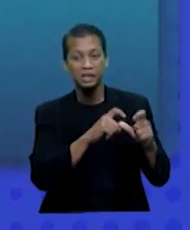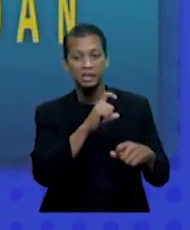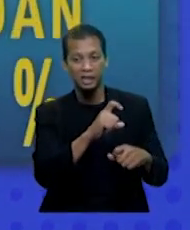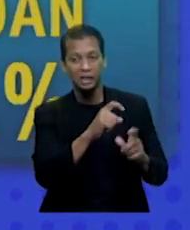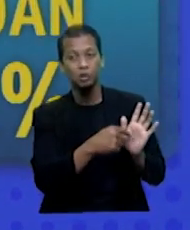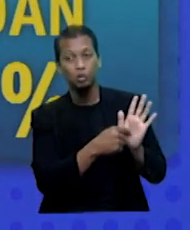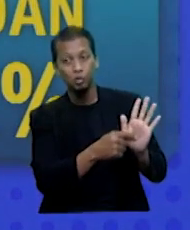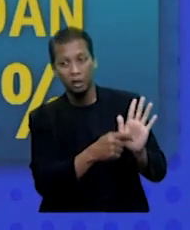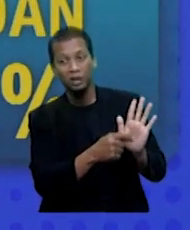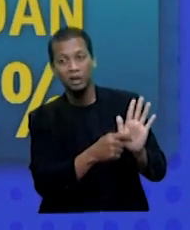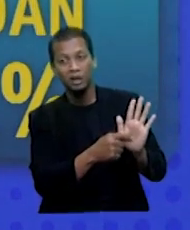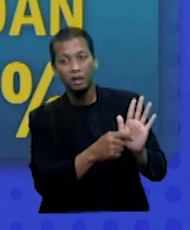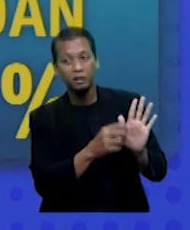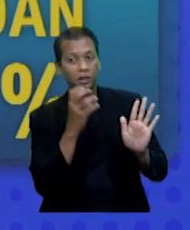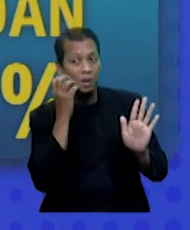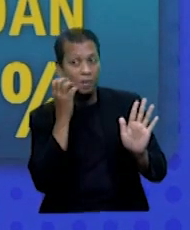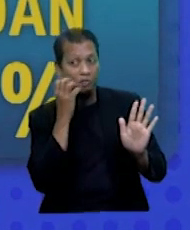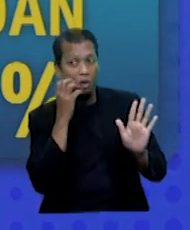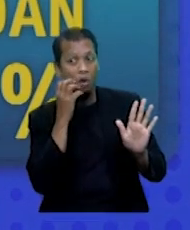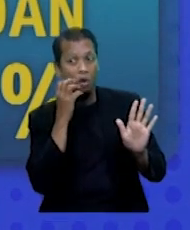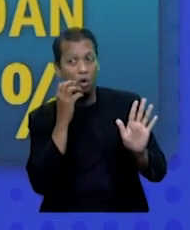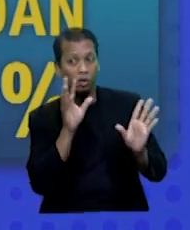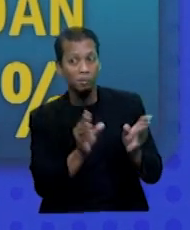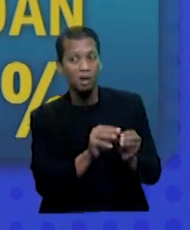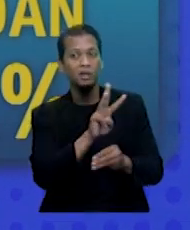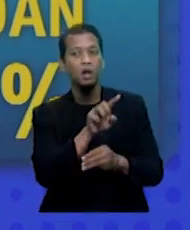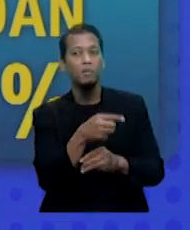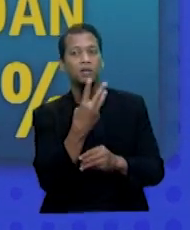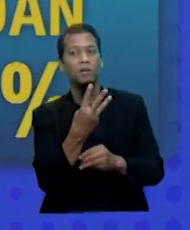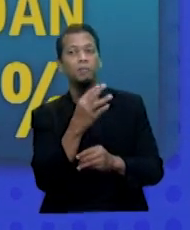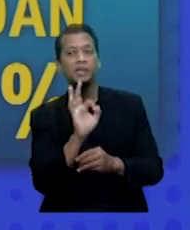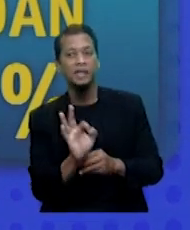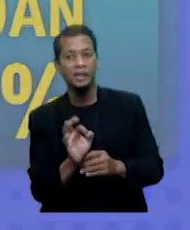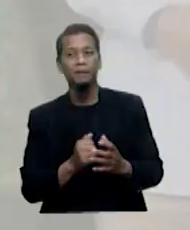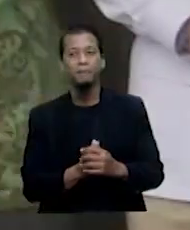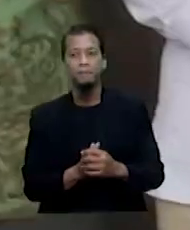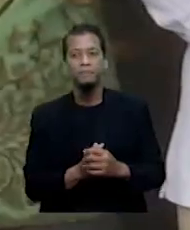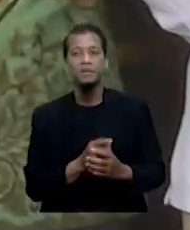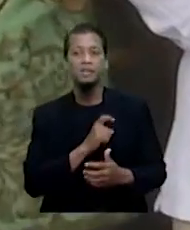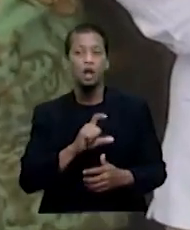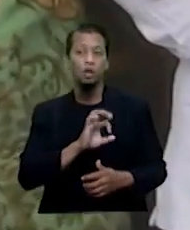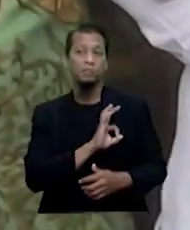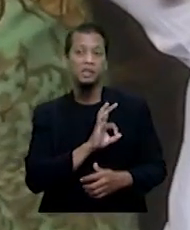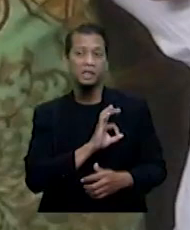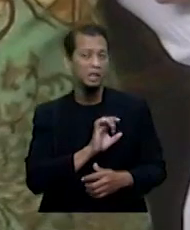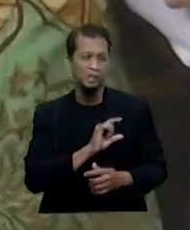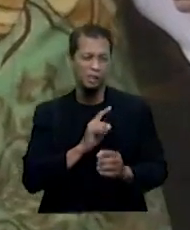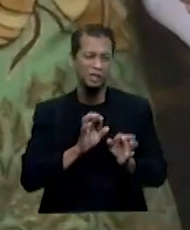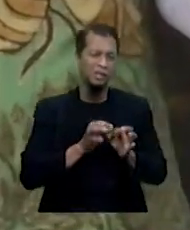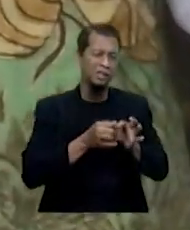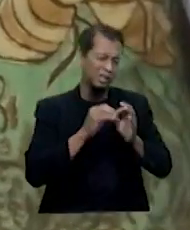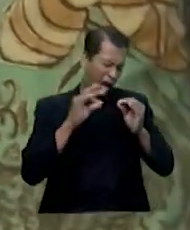Prabowo Subianto berada di angka 33,5%, jauh di atas calon presiden lainnya. Kinerja Prabowo Subianto sebagai